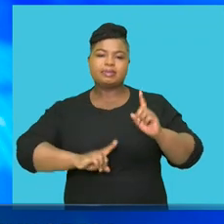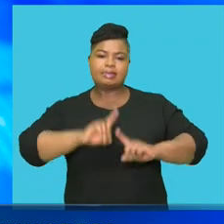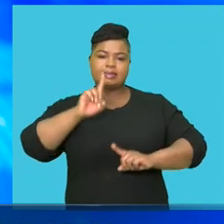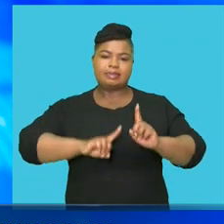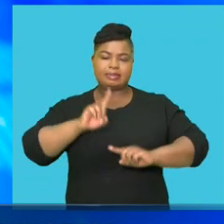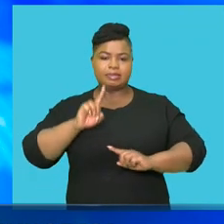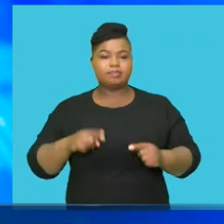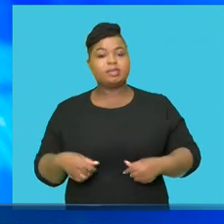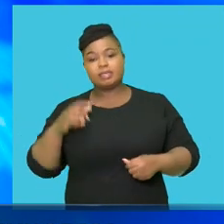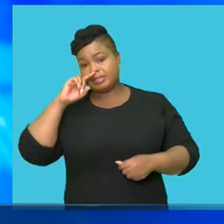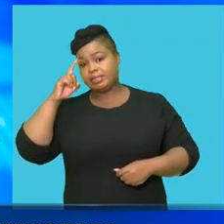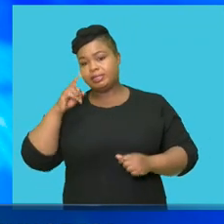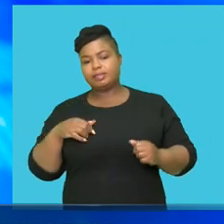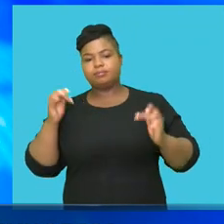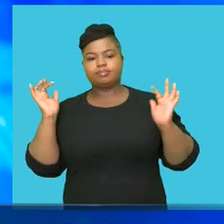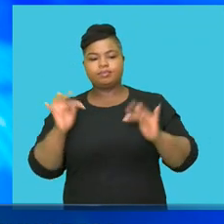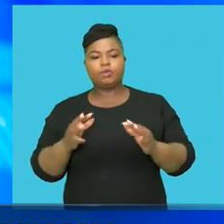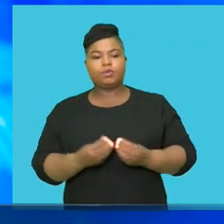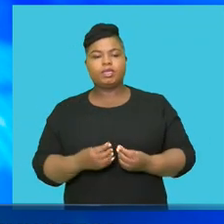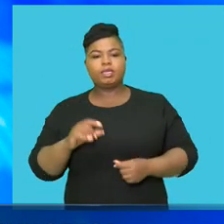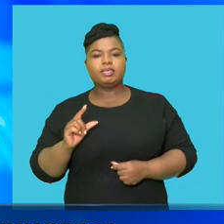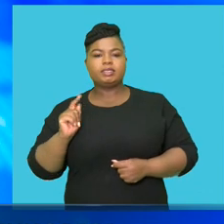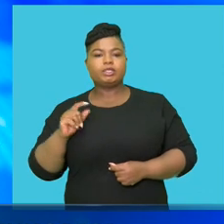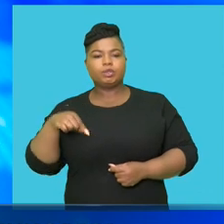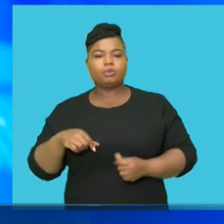mklanje esentin. Kwa kubamsana na bakwa GQ Magazine.